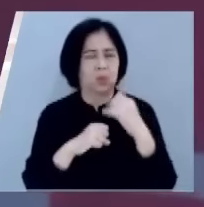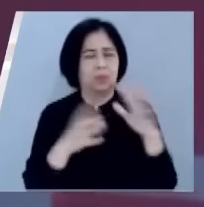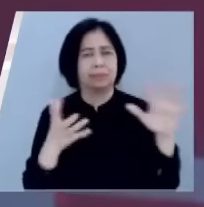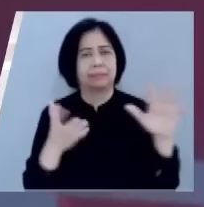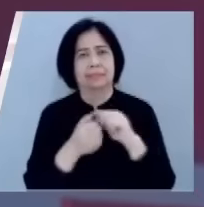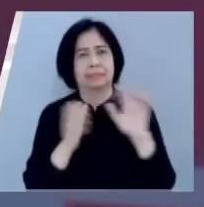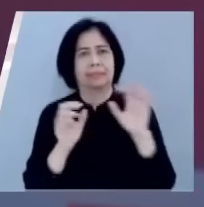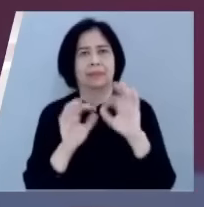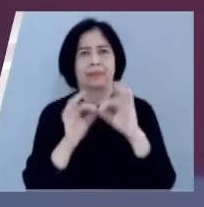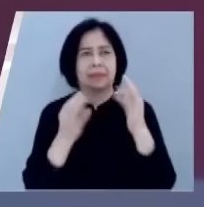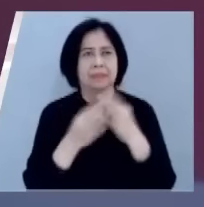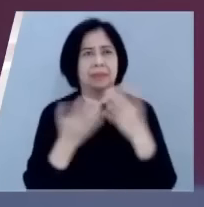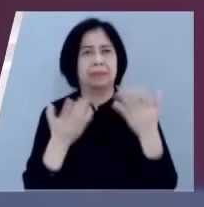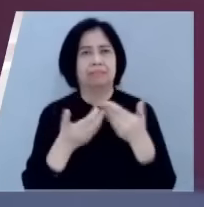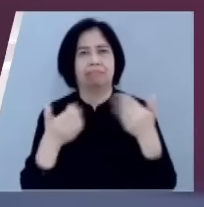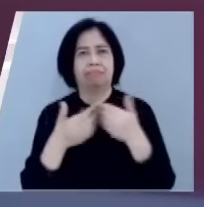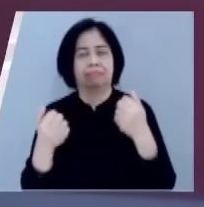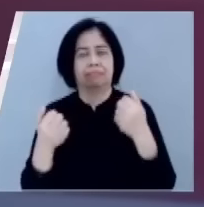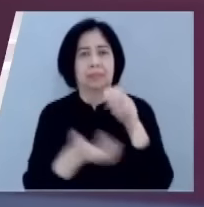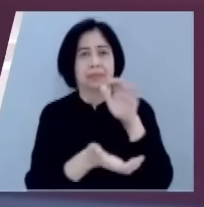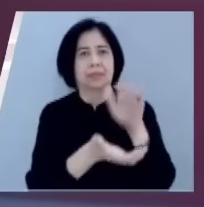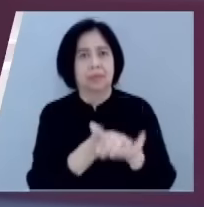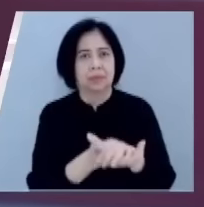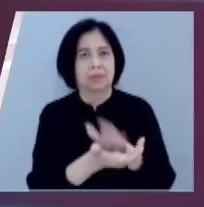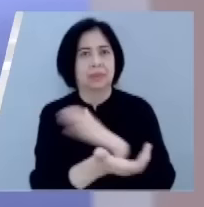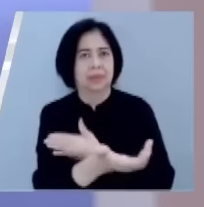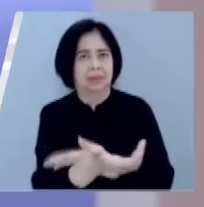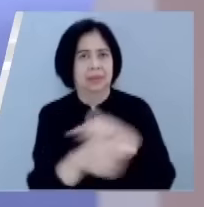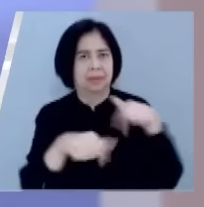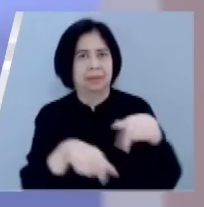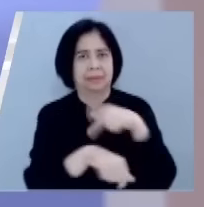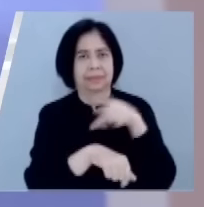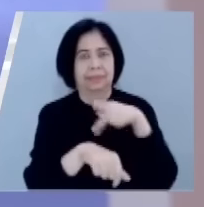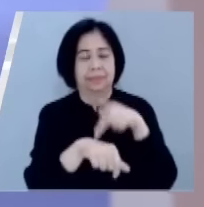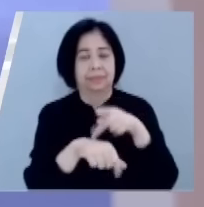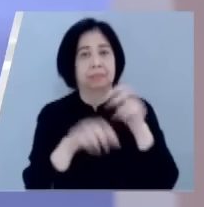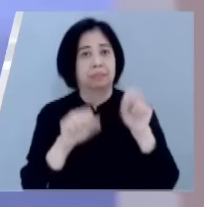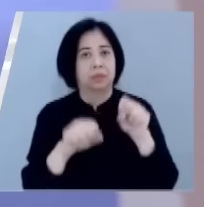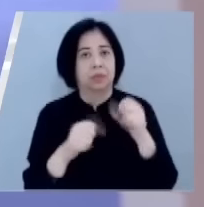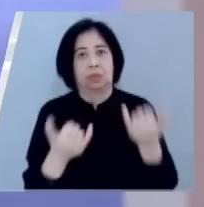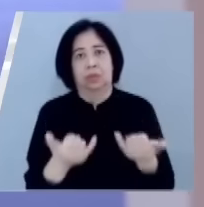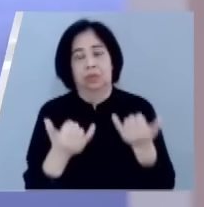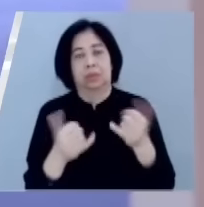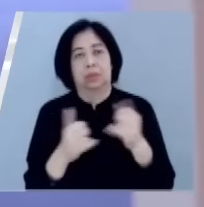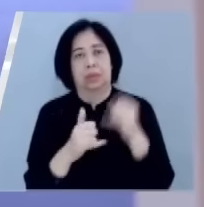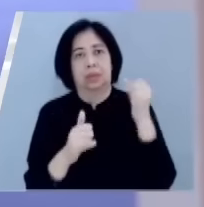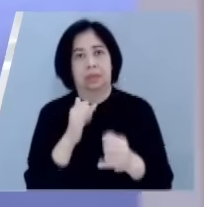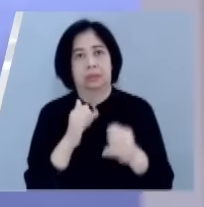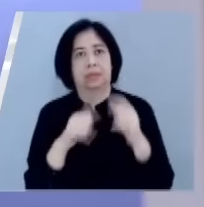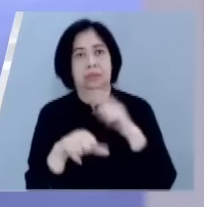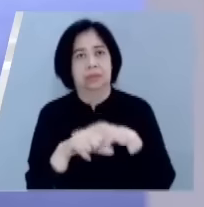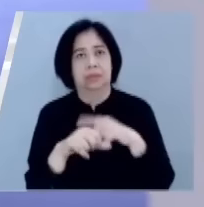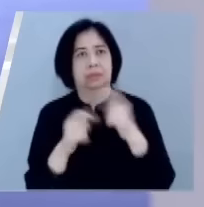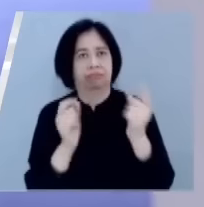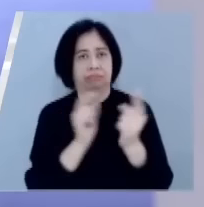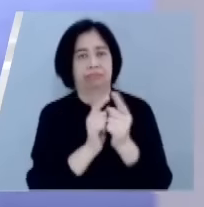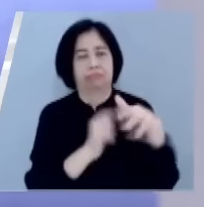ng mga Chinong nagkaasawa't nagkaanak sa Pilipinas. Posibleng ito na ang huling pagkikita ng ilan sa kanila,